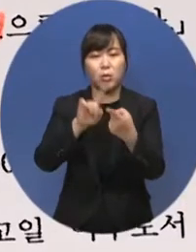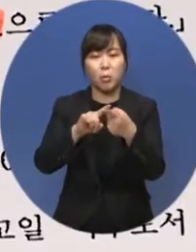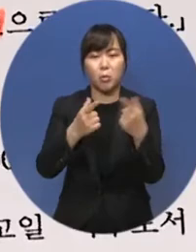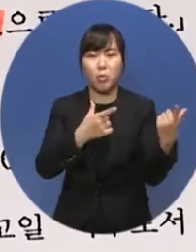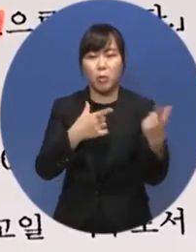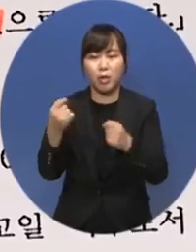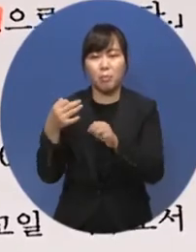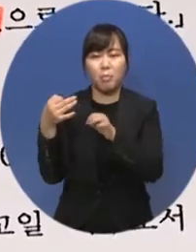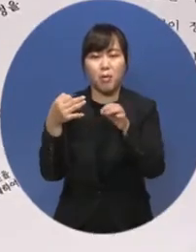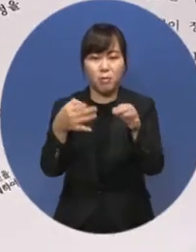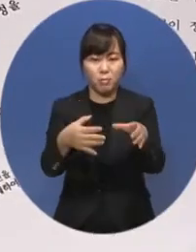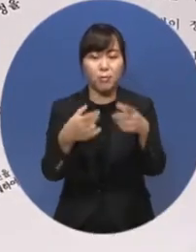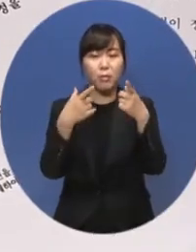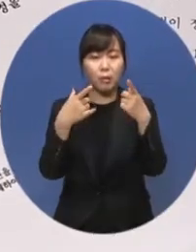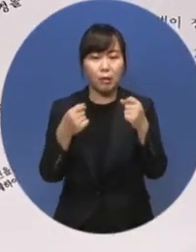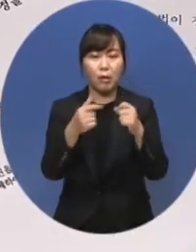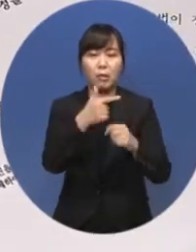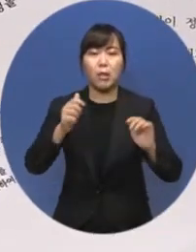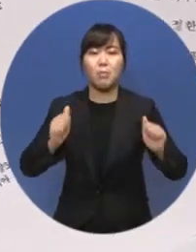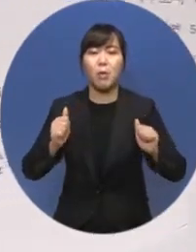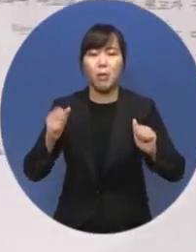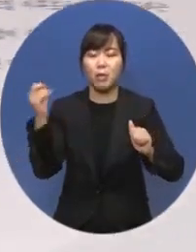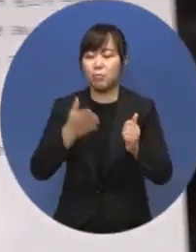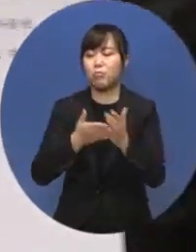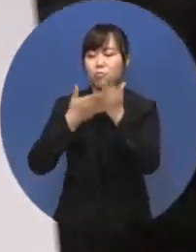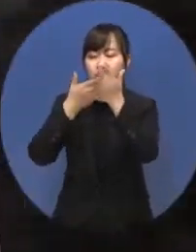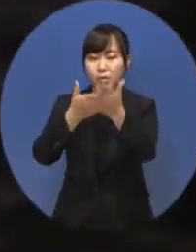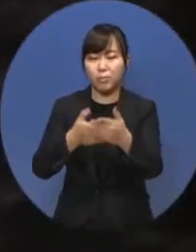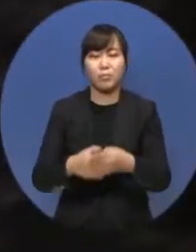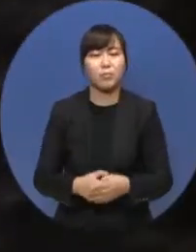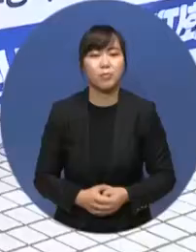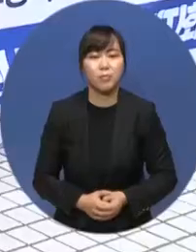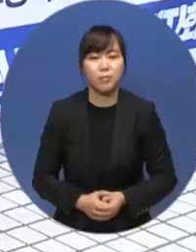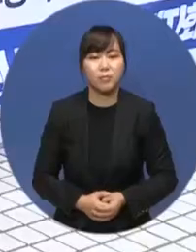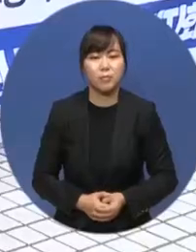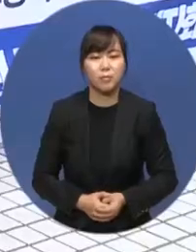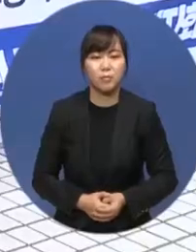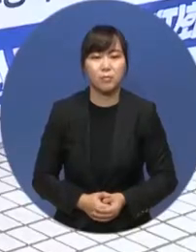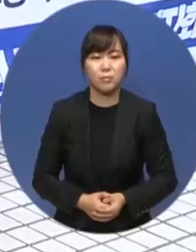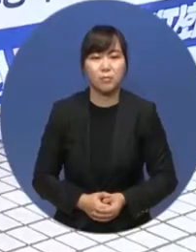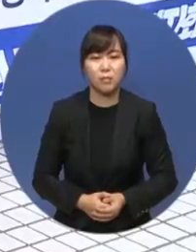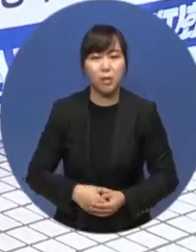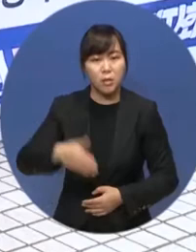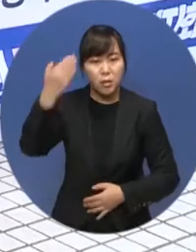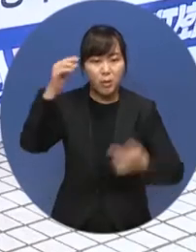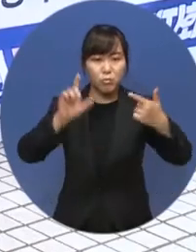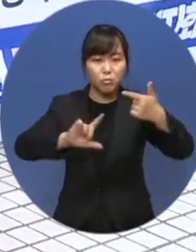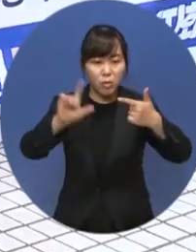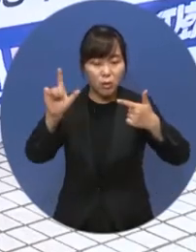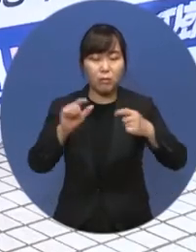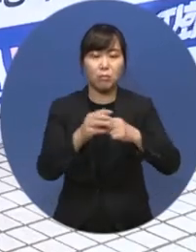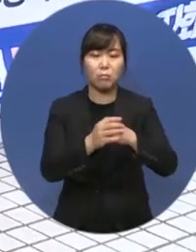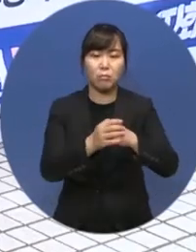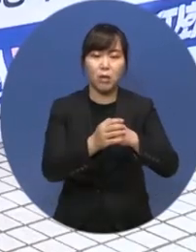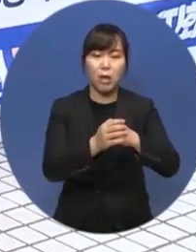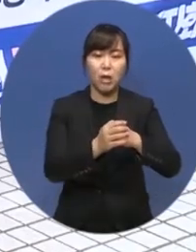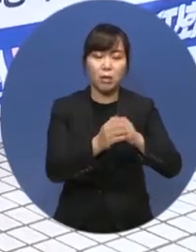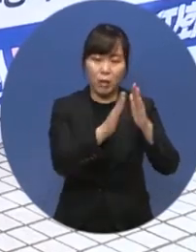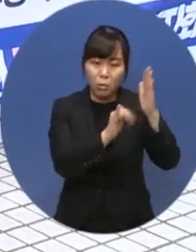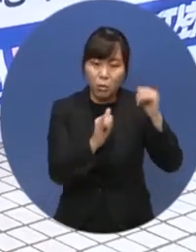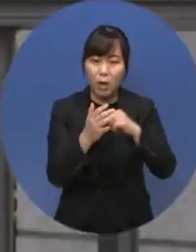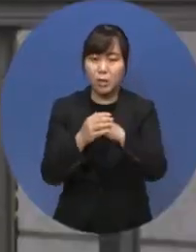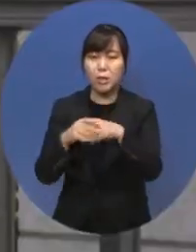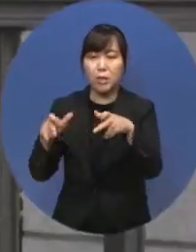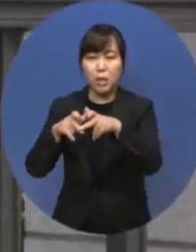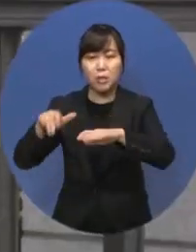지급하라는 판결이 내려져 대법원에 상고를 제기한 상황입니다. 지난 6일 유족 측과 장애인